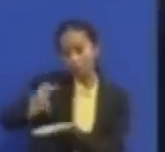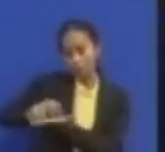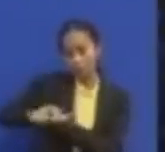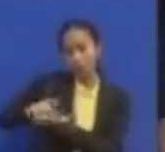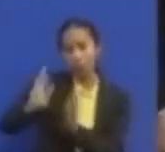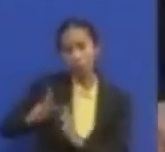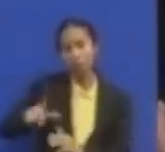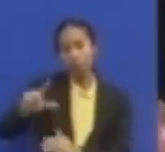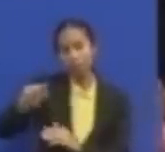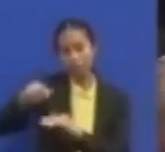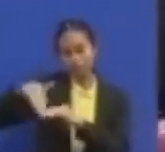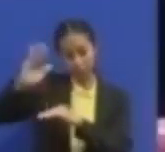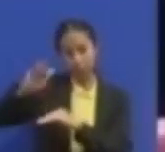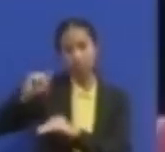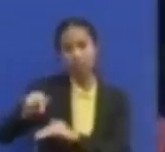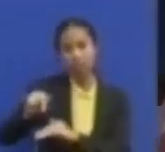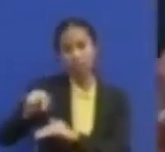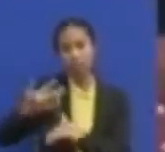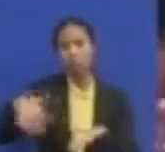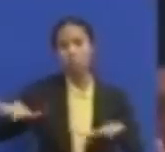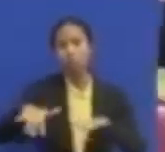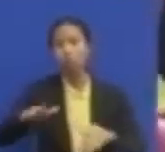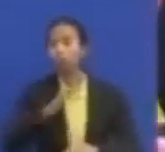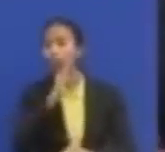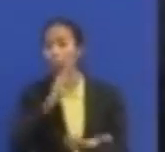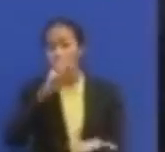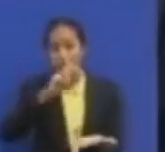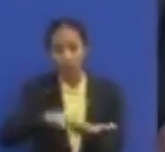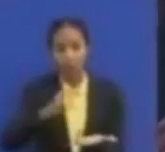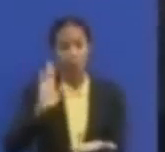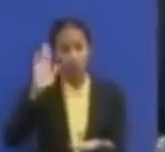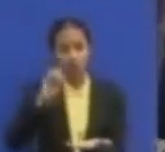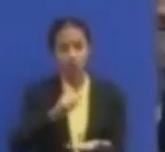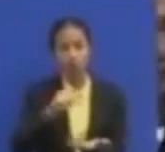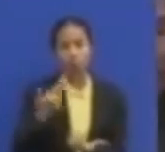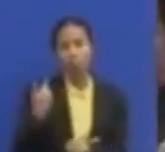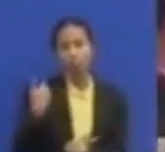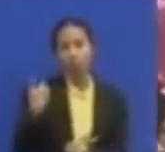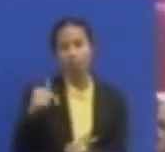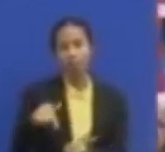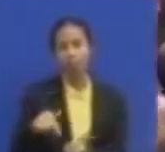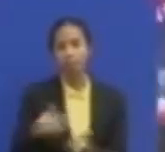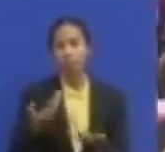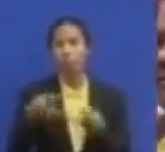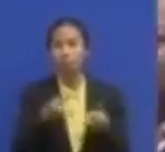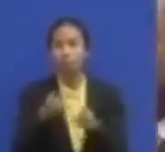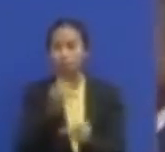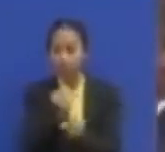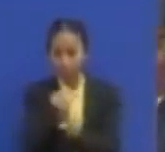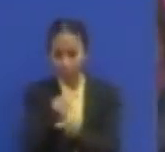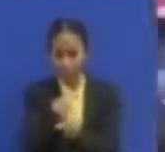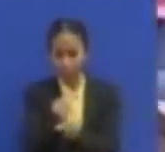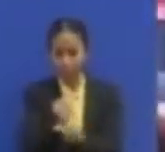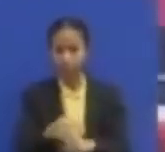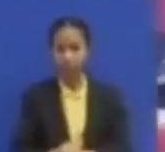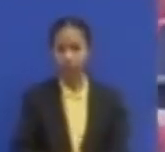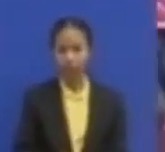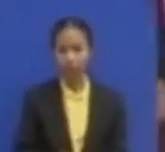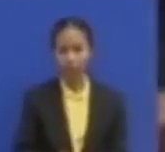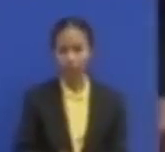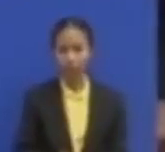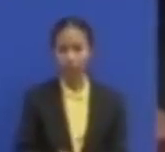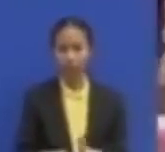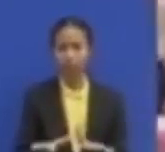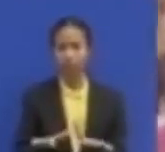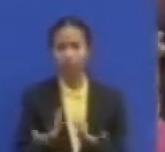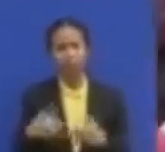นค่ะ ปกติแล้วการรับรองจุดนี้โดยธรรมเนียมปฏิบัตินะครับในการประชุมนัดแรกอย่างนี้นะครับก็ไม่จำเป็นเสมอไป